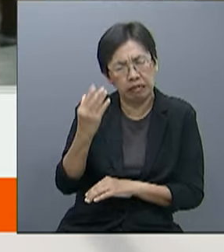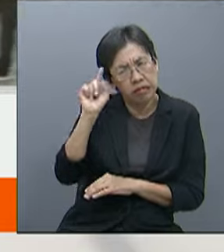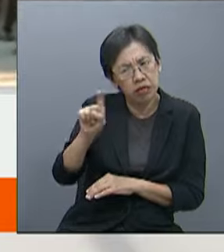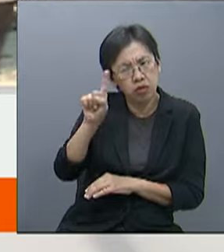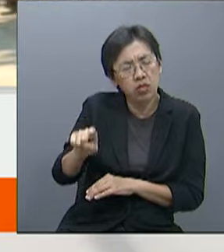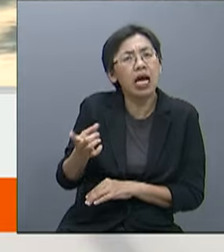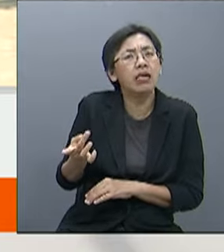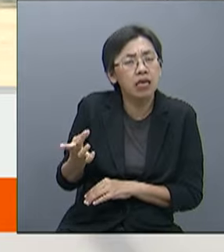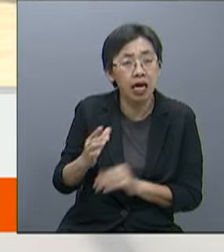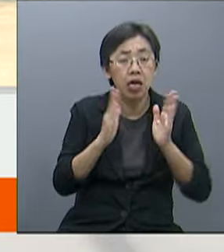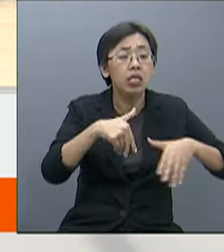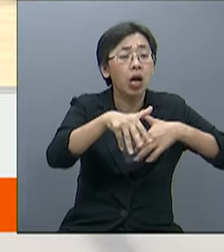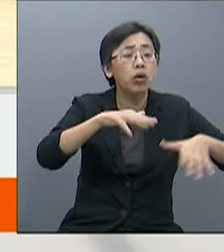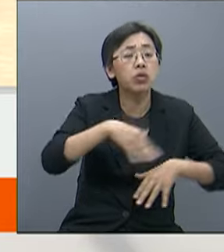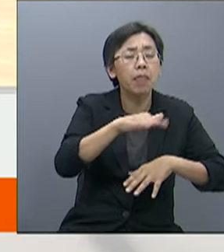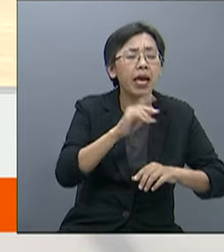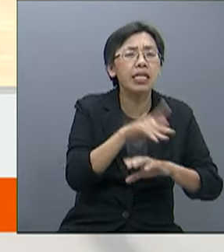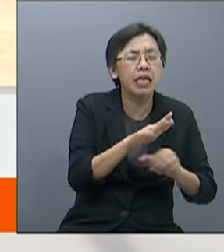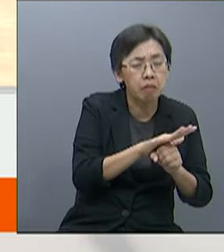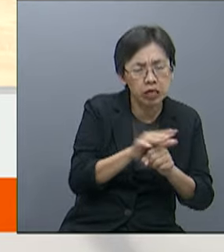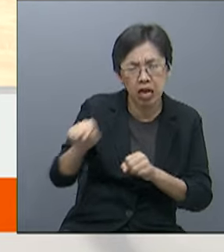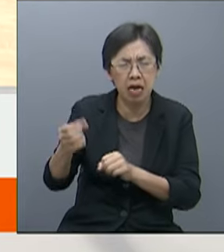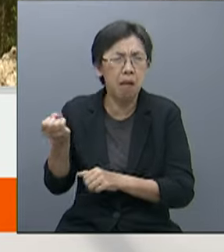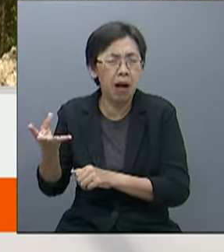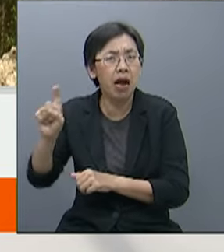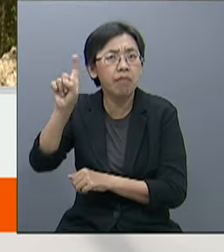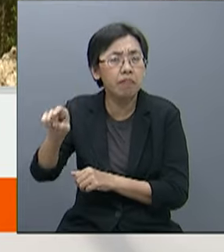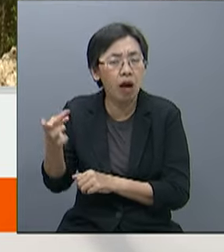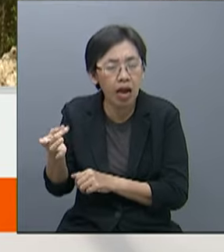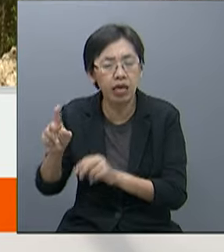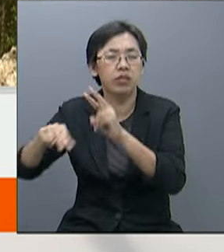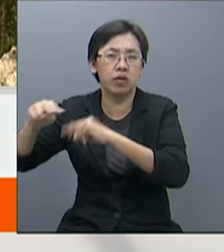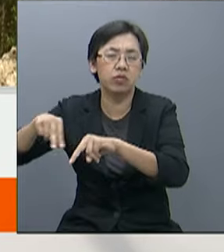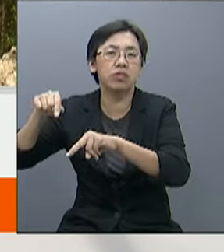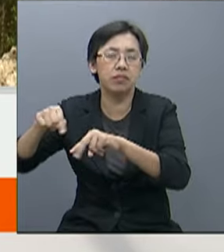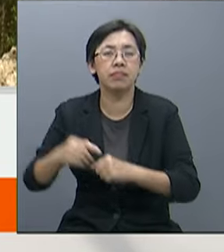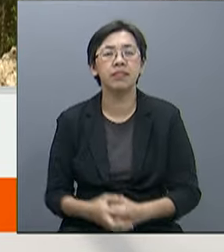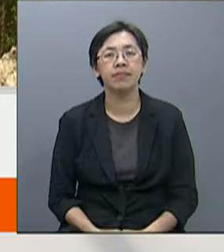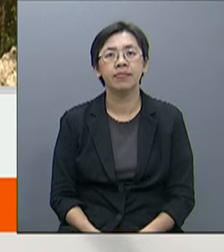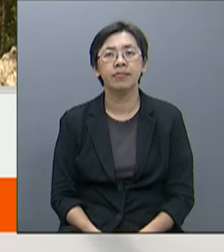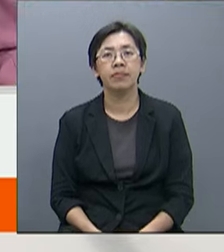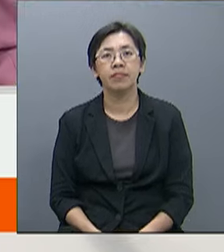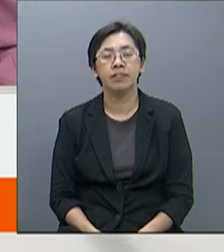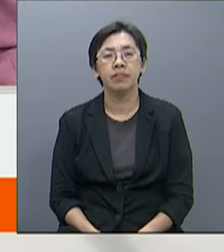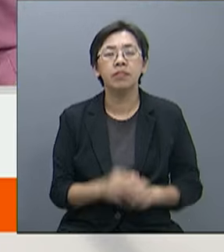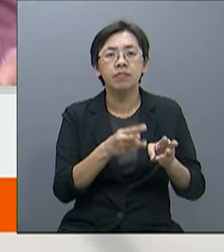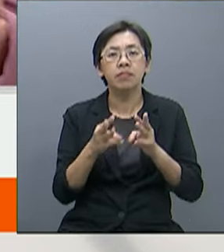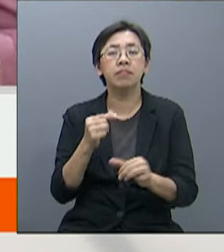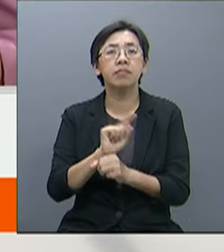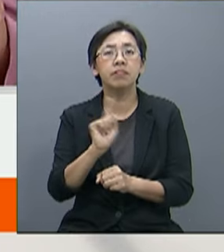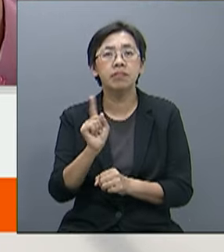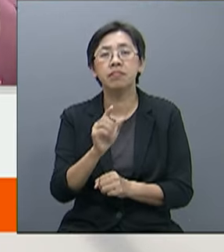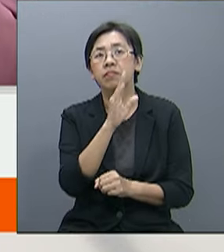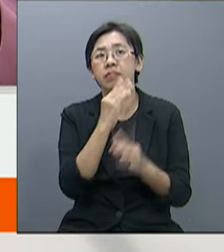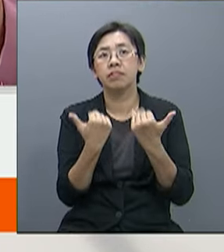ที่เราไปจับพี่ระนองเนี่ยบ้านร้างจะติดกับสารย่ออ ืมค่ะทีนี้เนี่ยค่ะมาตรการมันจะเป็นอย่างไรโดยเฉพาะกับตอ